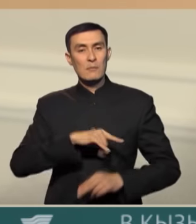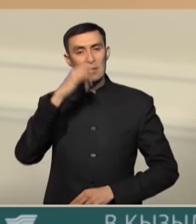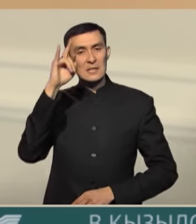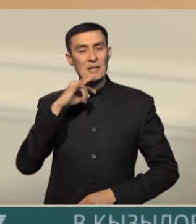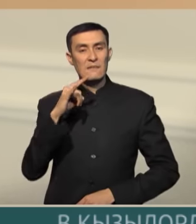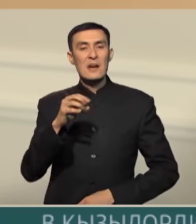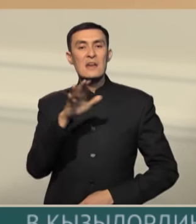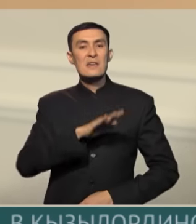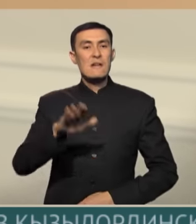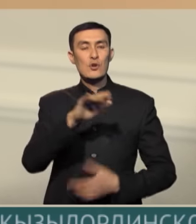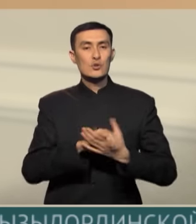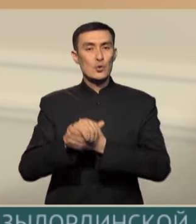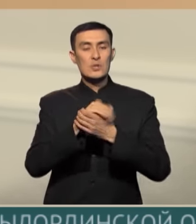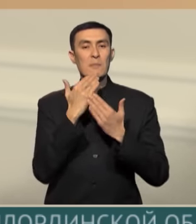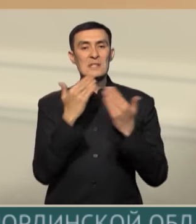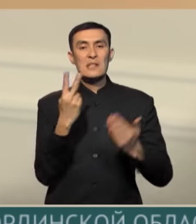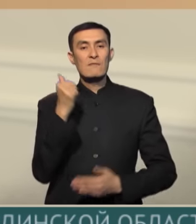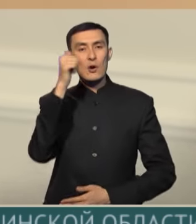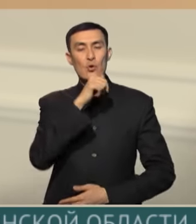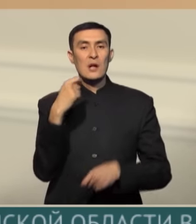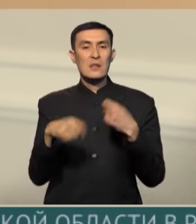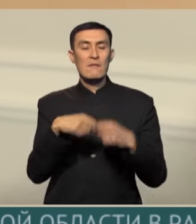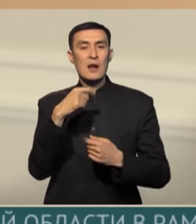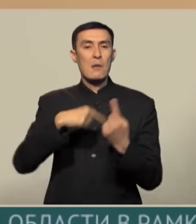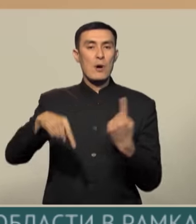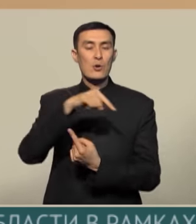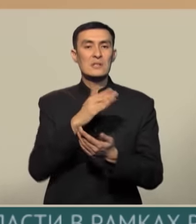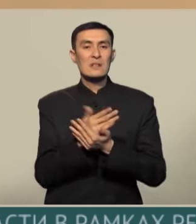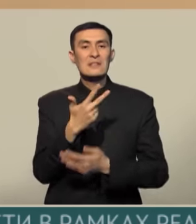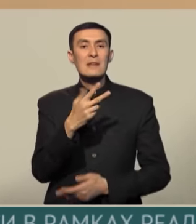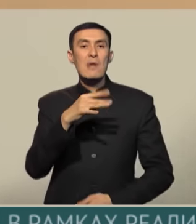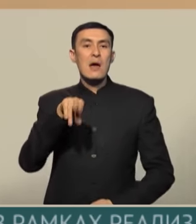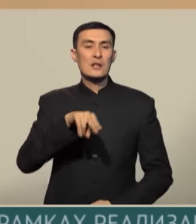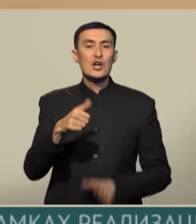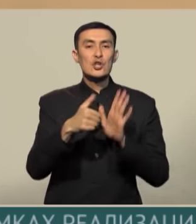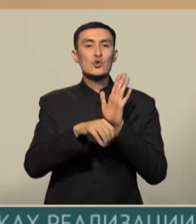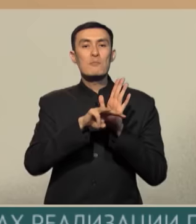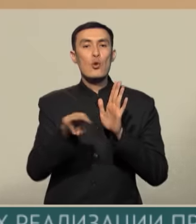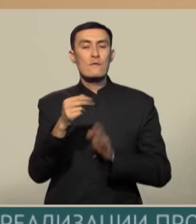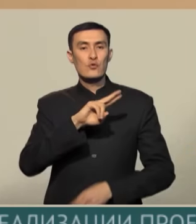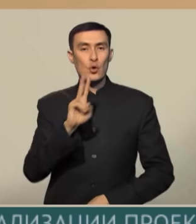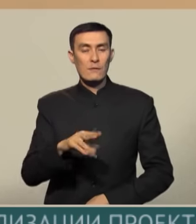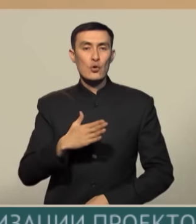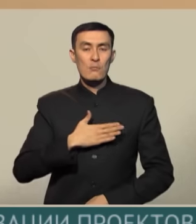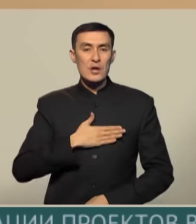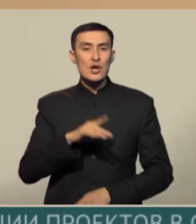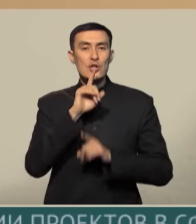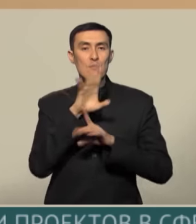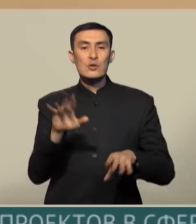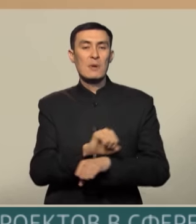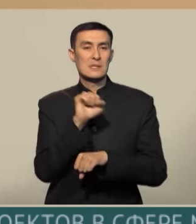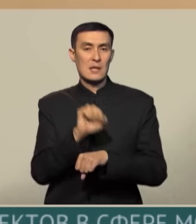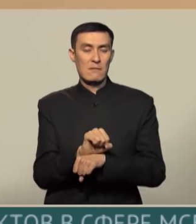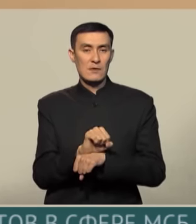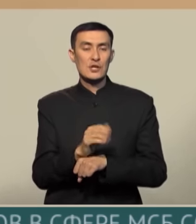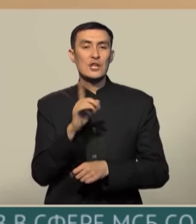в Евросоюзе. За последние два года товарооборот составил 3 миллиарда 600 миллионов долларов. Но мы не намерены